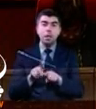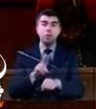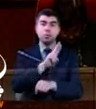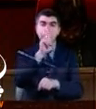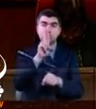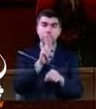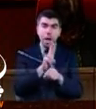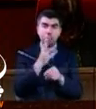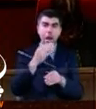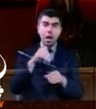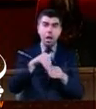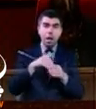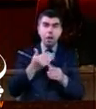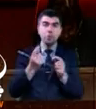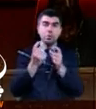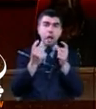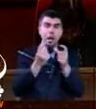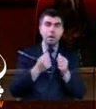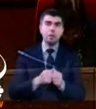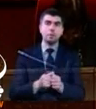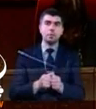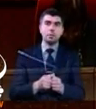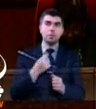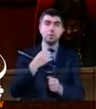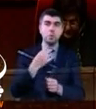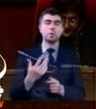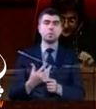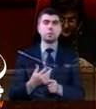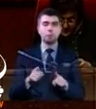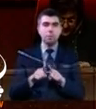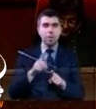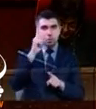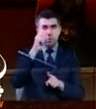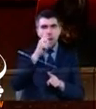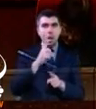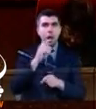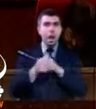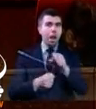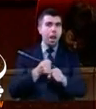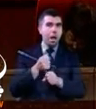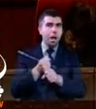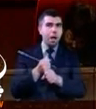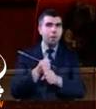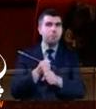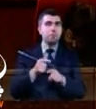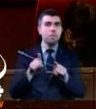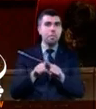بعض الموزعين. لكن في العموم هذا الأمر هذا الآن قبض الطريق دياله، وأعتقد أن هذه السنة إن شاء الله